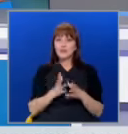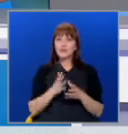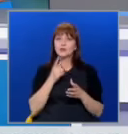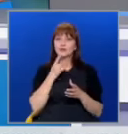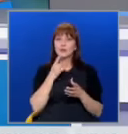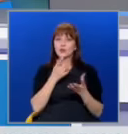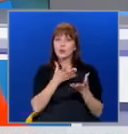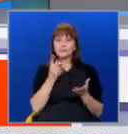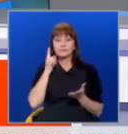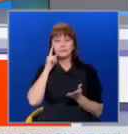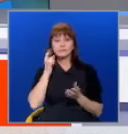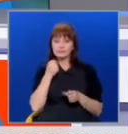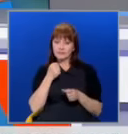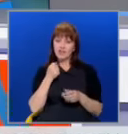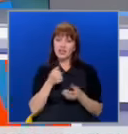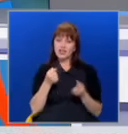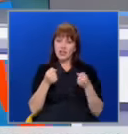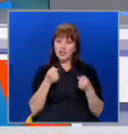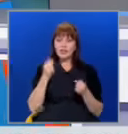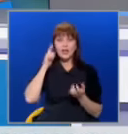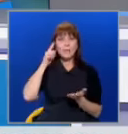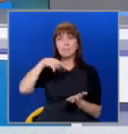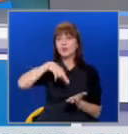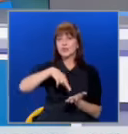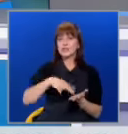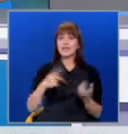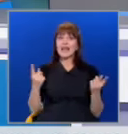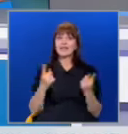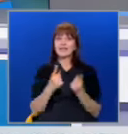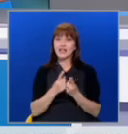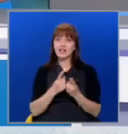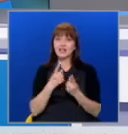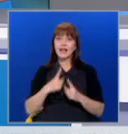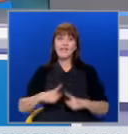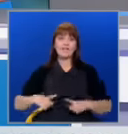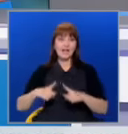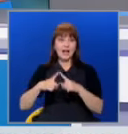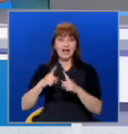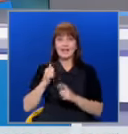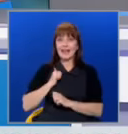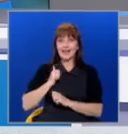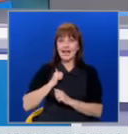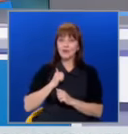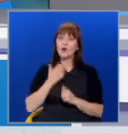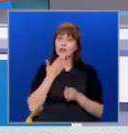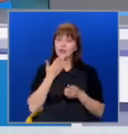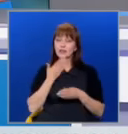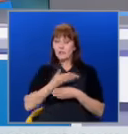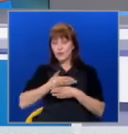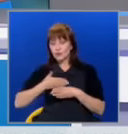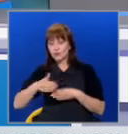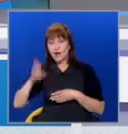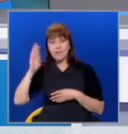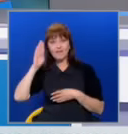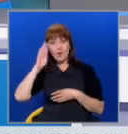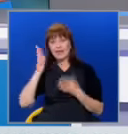застъпи тази позиция пред съюзниците ни по НАТО на срещата на върха във Вилнюс, както и да продължим да оказваме военна и